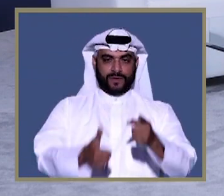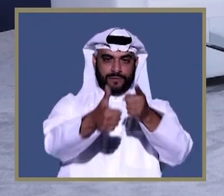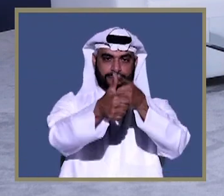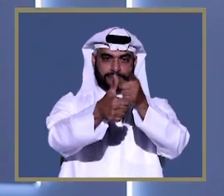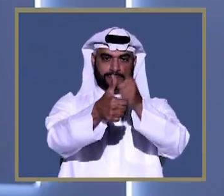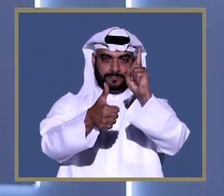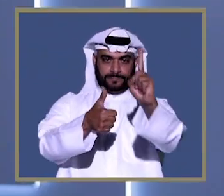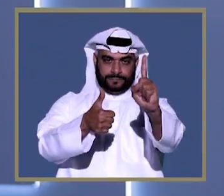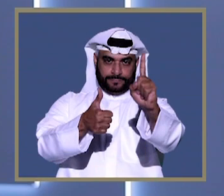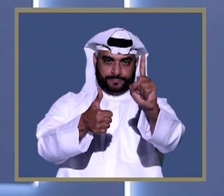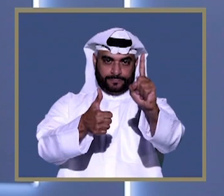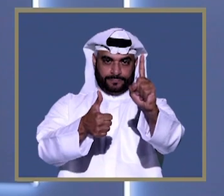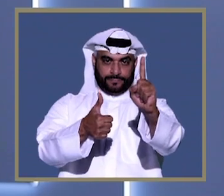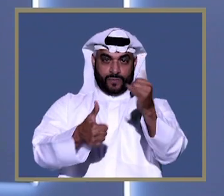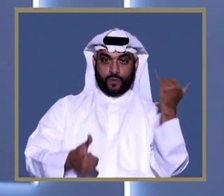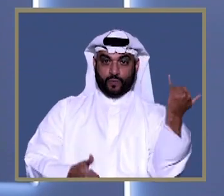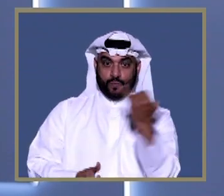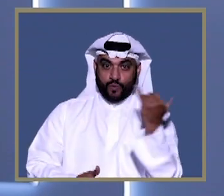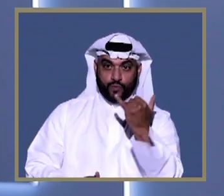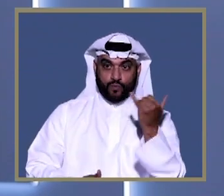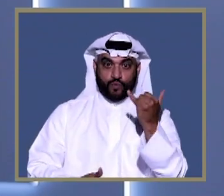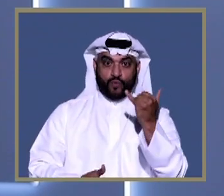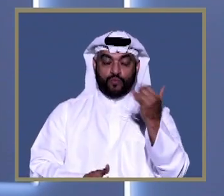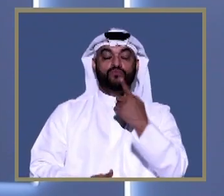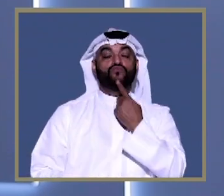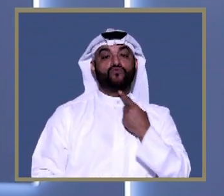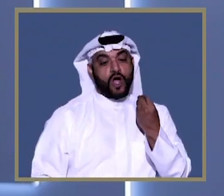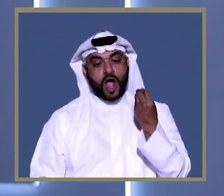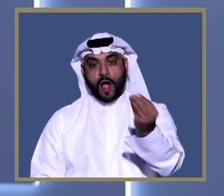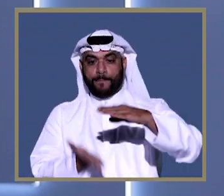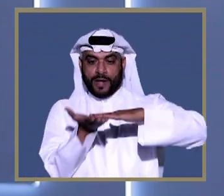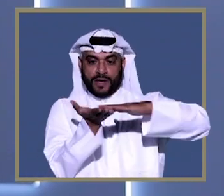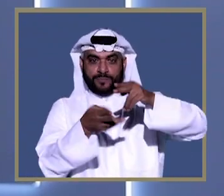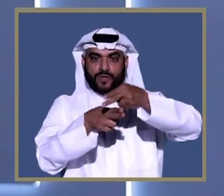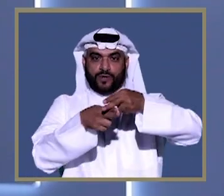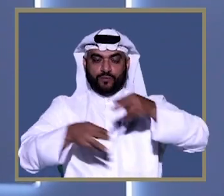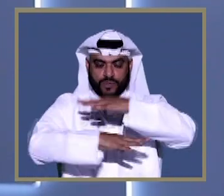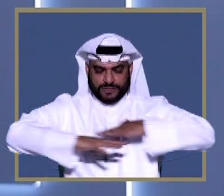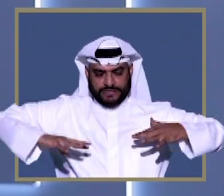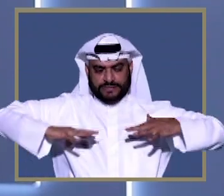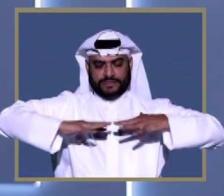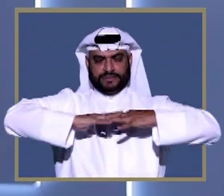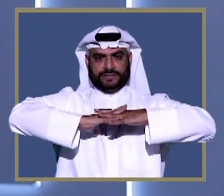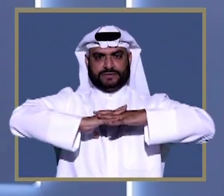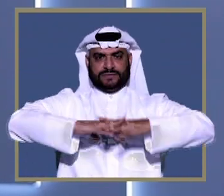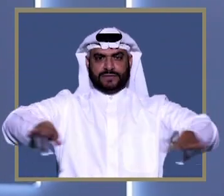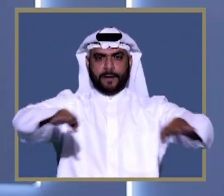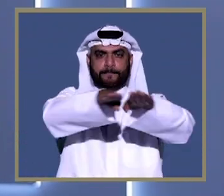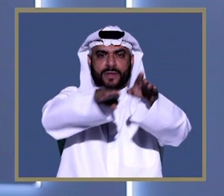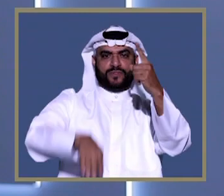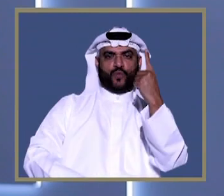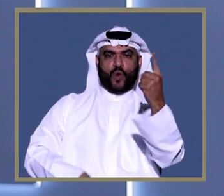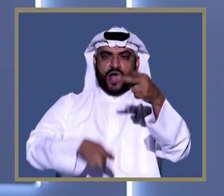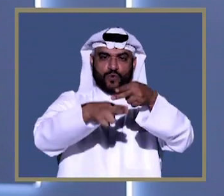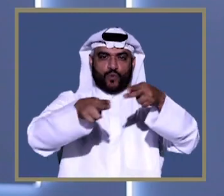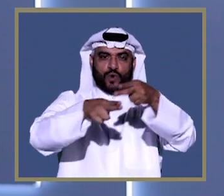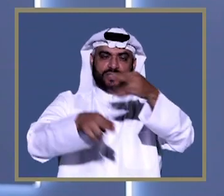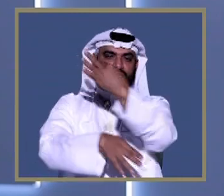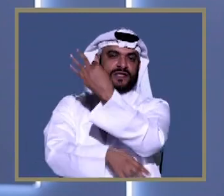أولا تجسيد الروح الوطنية والسعي للحد من كل عناصر التمييز مهما كان مصدرها،